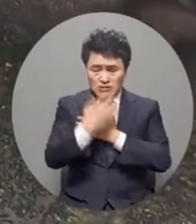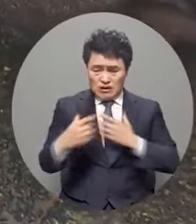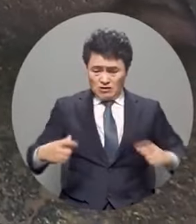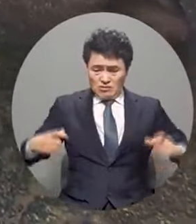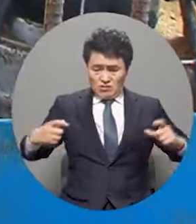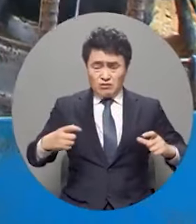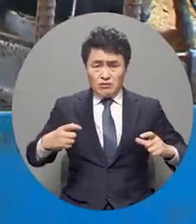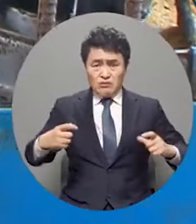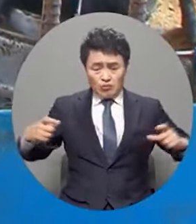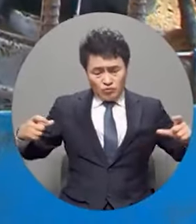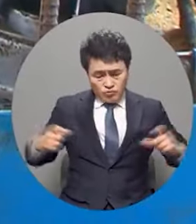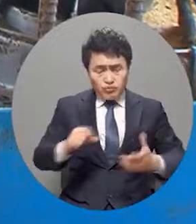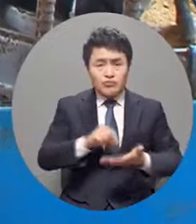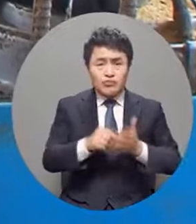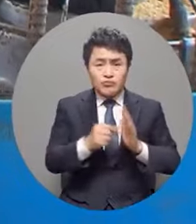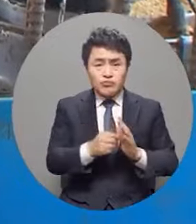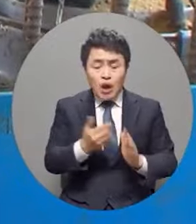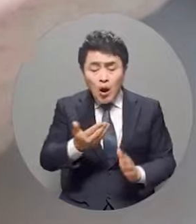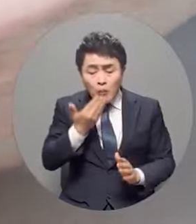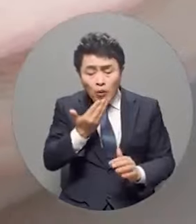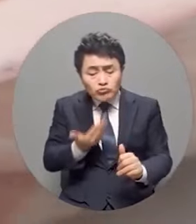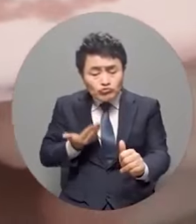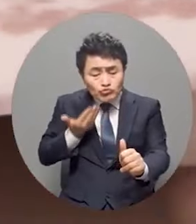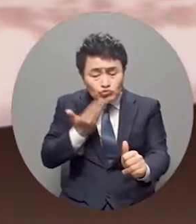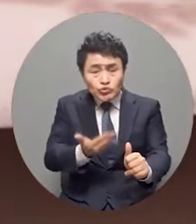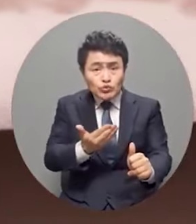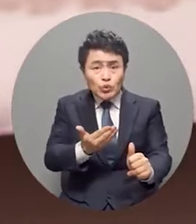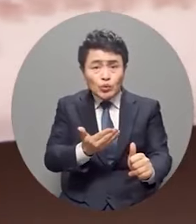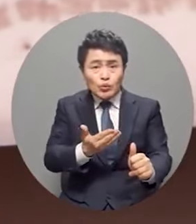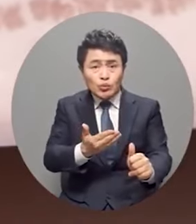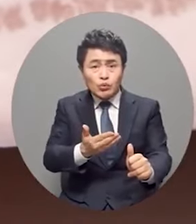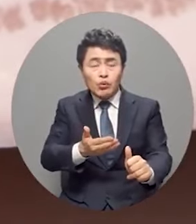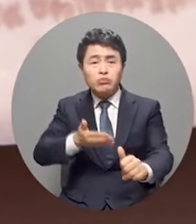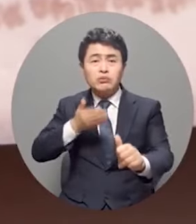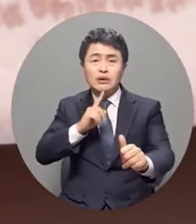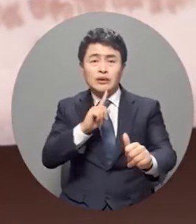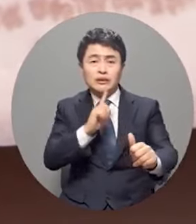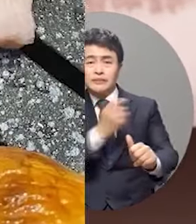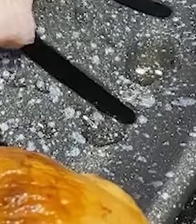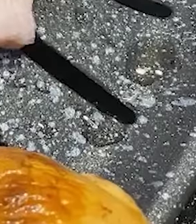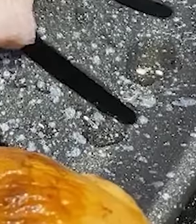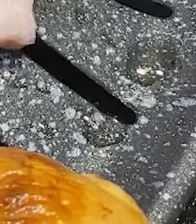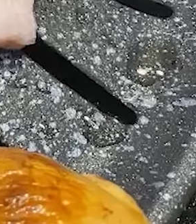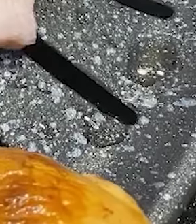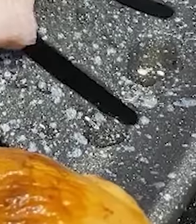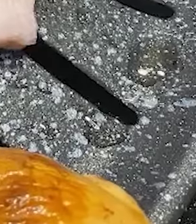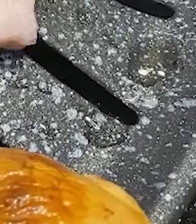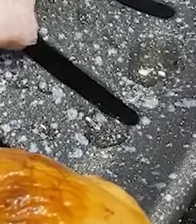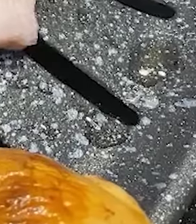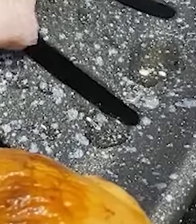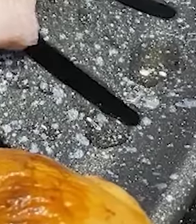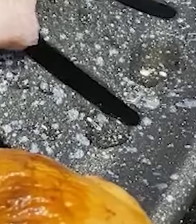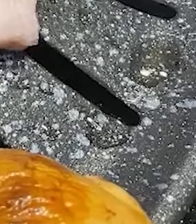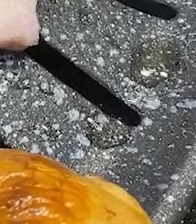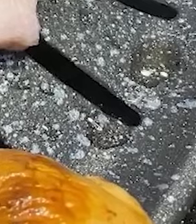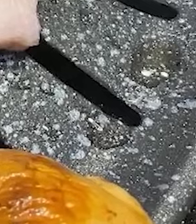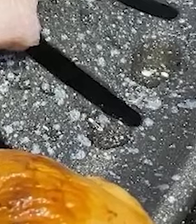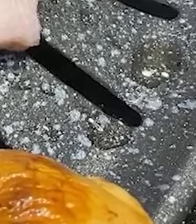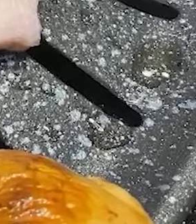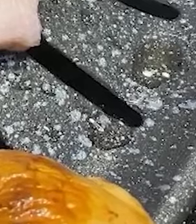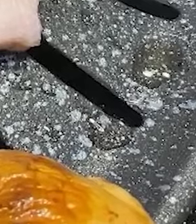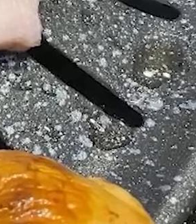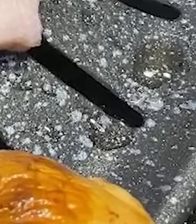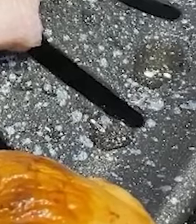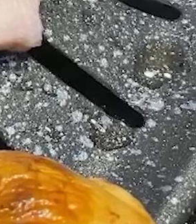먹이도록 유도하겠다고 밝혔습니다. MBC 뉴스 조인우입니다. 제주 유명 고깃집의